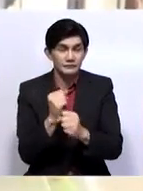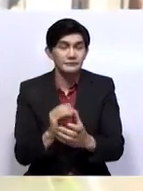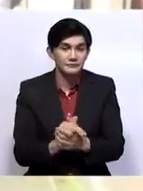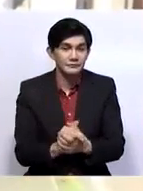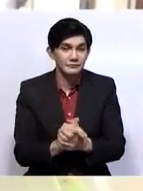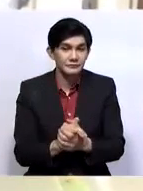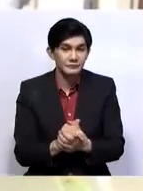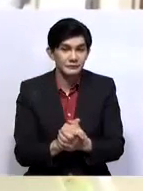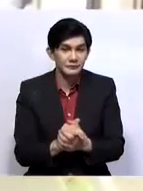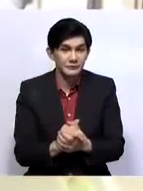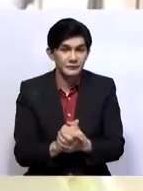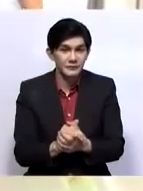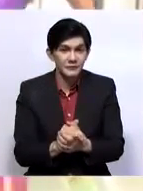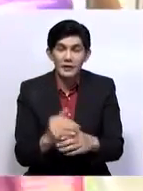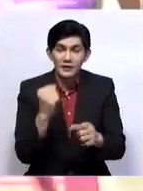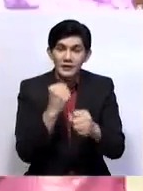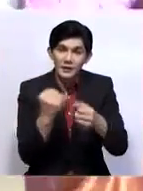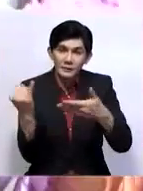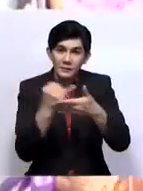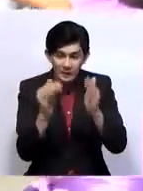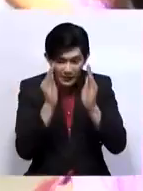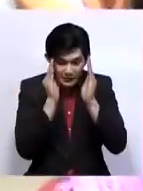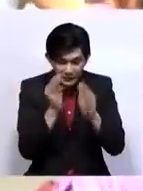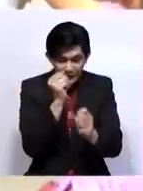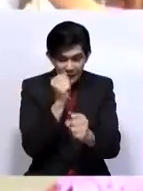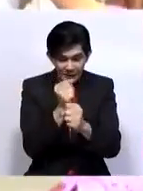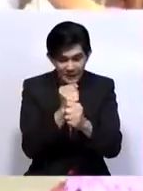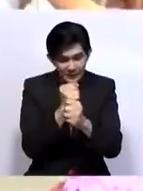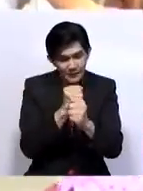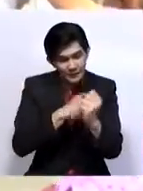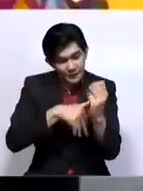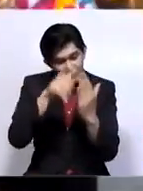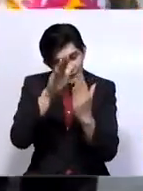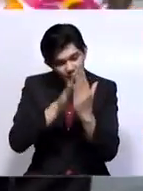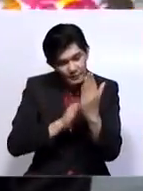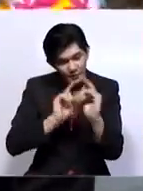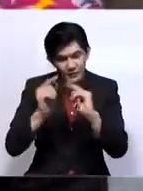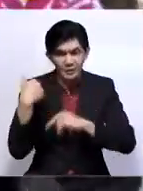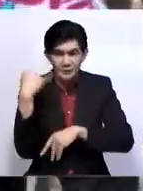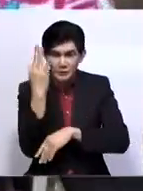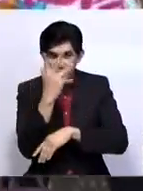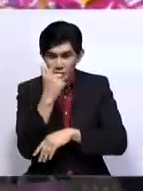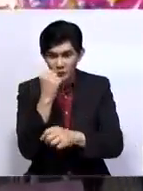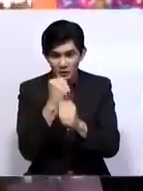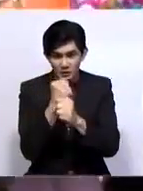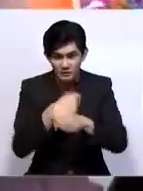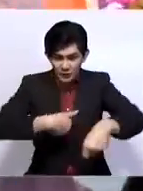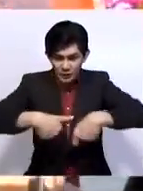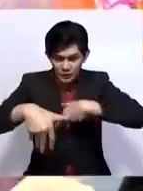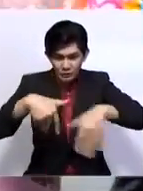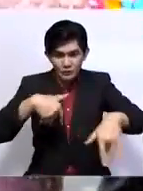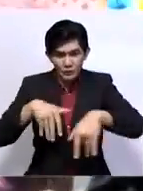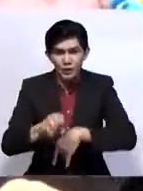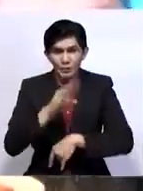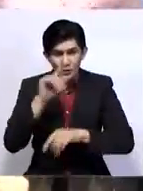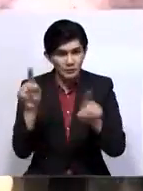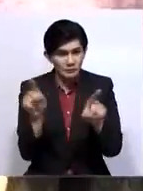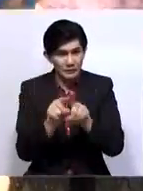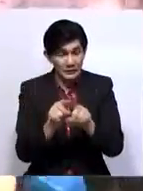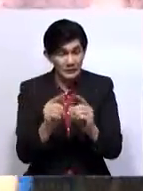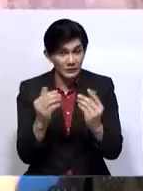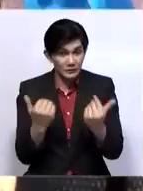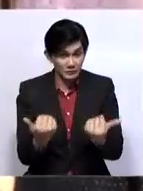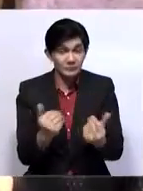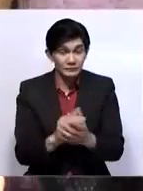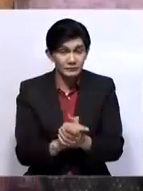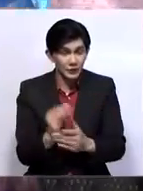ะครับด้วยการสร้างสรรค์ผลงานอย่างตั้งใจนะครับมีความประณีตและสวยงามซึ่งประชาชนที่เข้ามาถ่ายรูปต่างก็พูดเป็นเสียงเดียวกัน